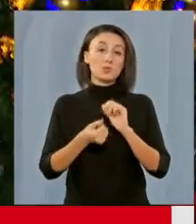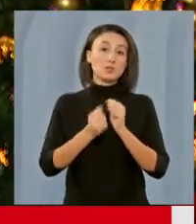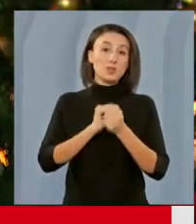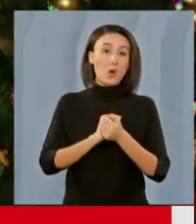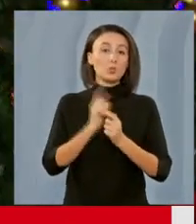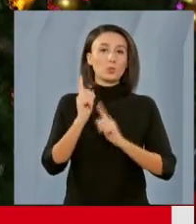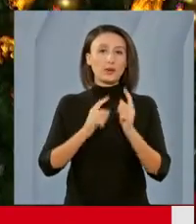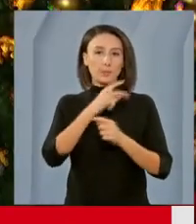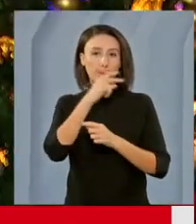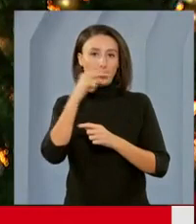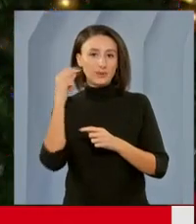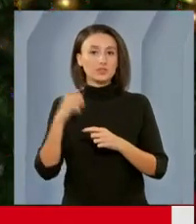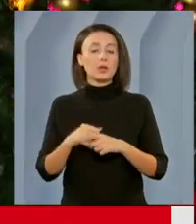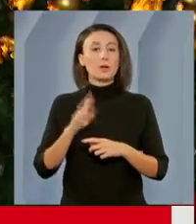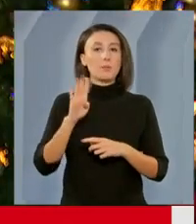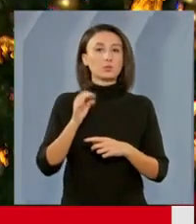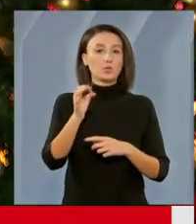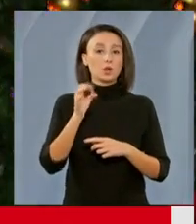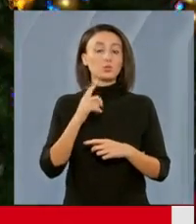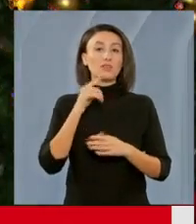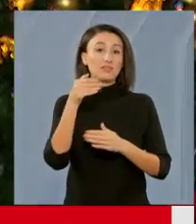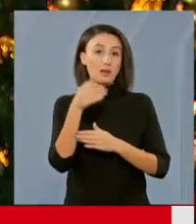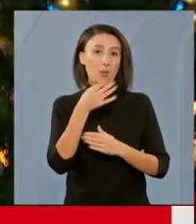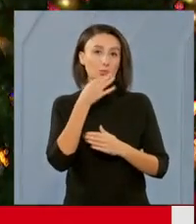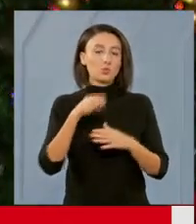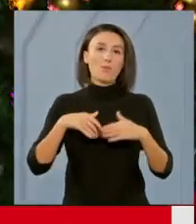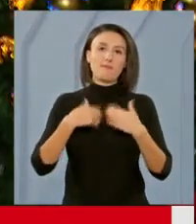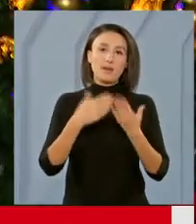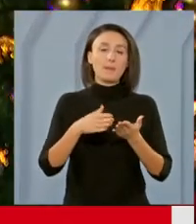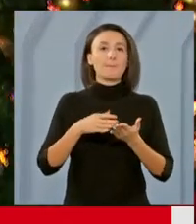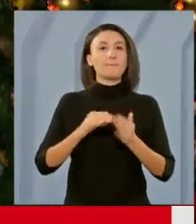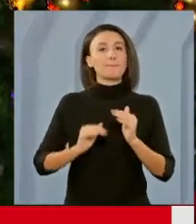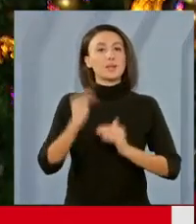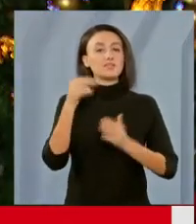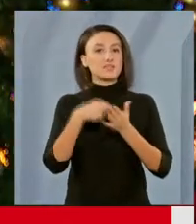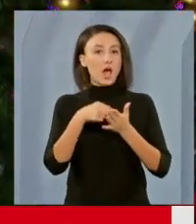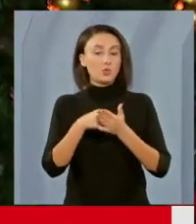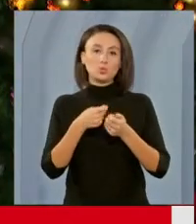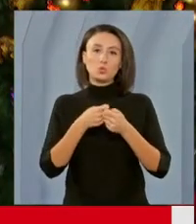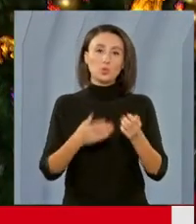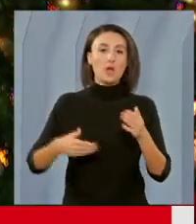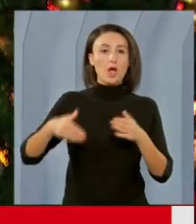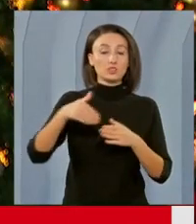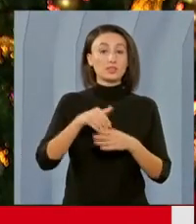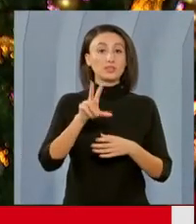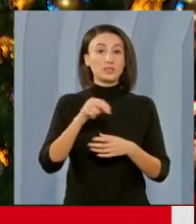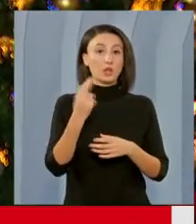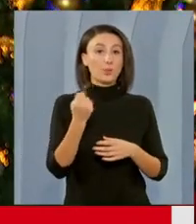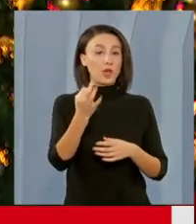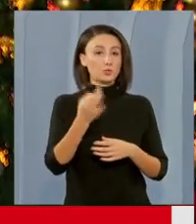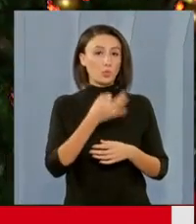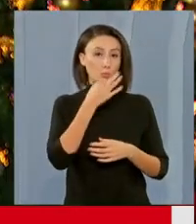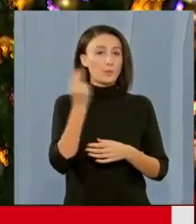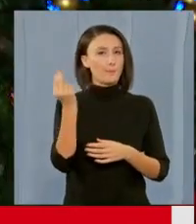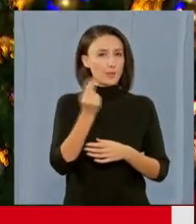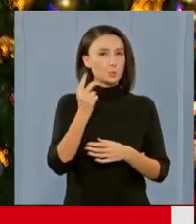la anumite beneficii, 40% dintre firme spun că vor acorda măriri salariale la toți angajații, în timp ce 38% spun că